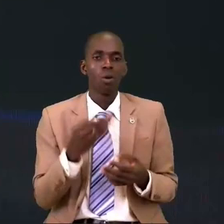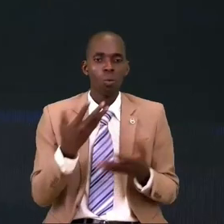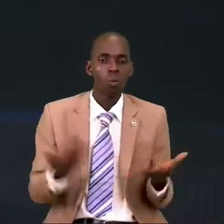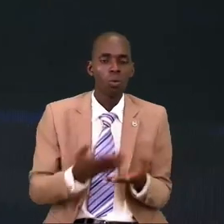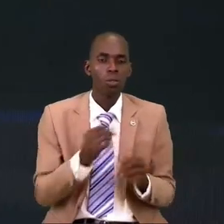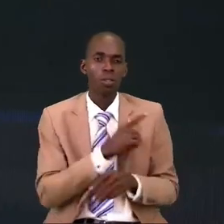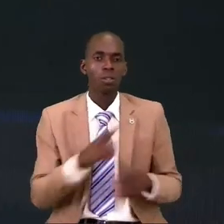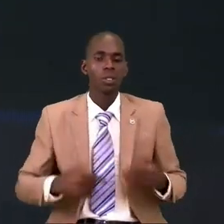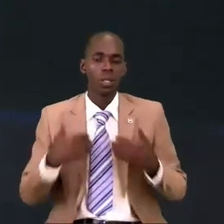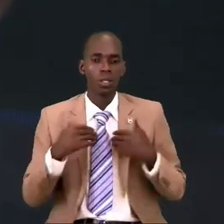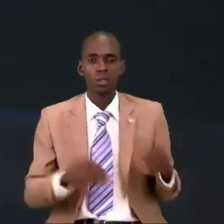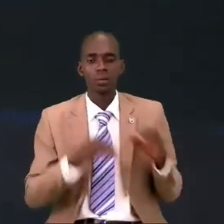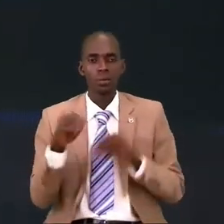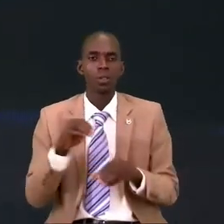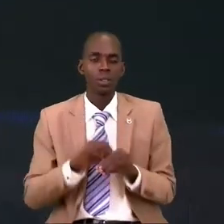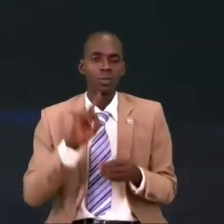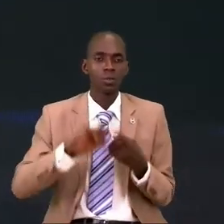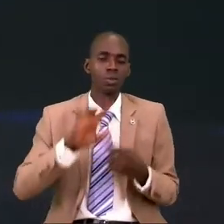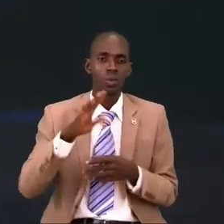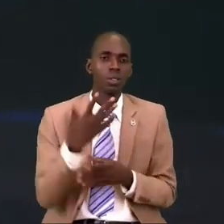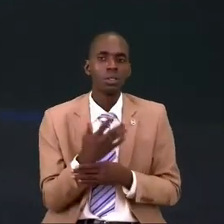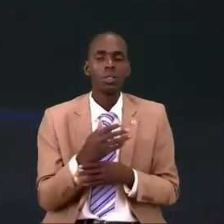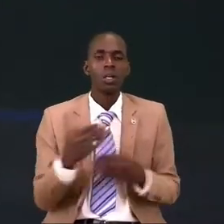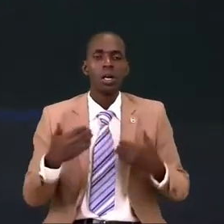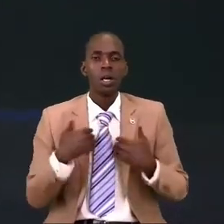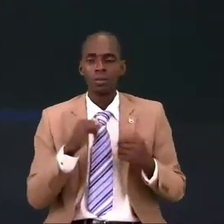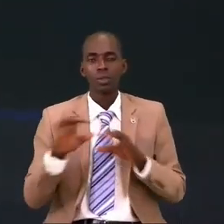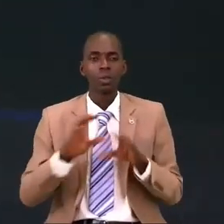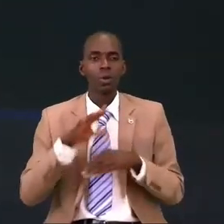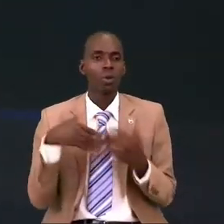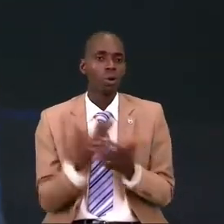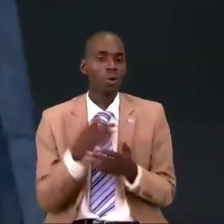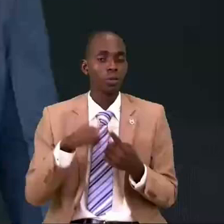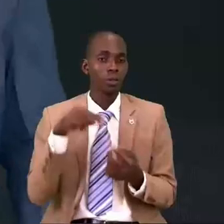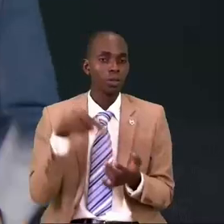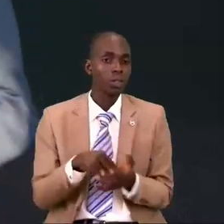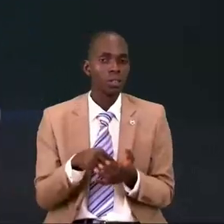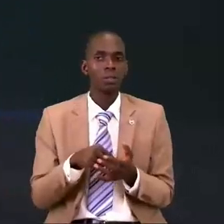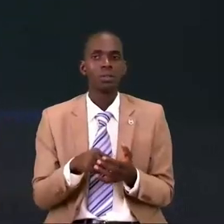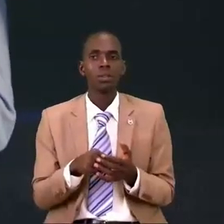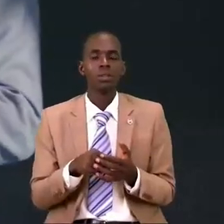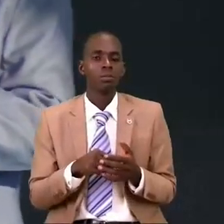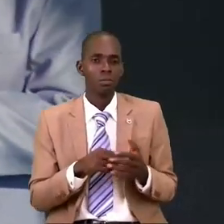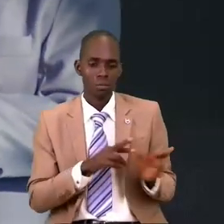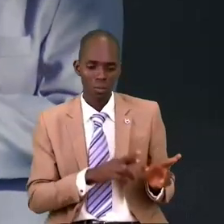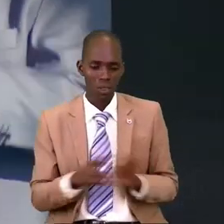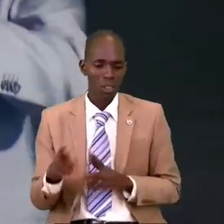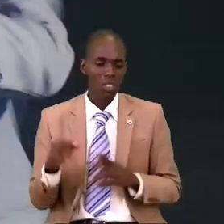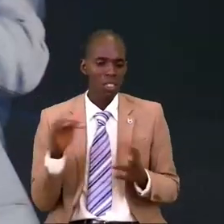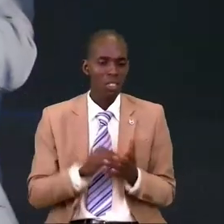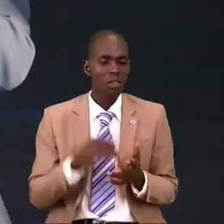Après avoir tout surmonté. Prêt encore pour autre devoir pour le royaume.